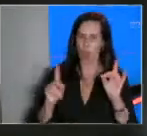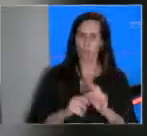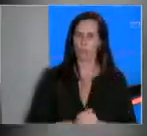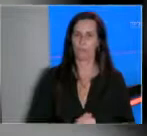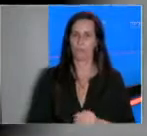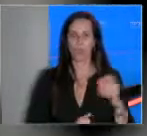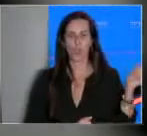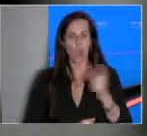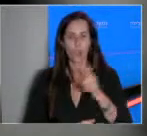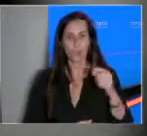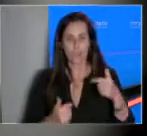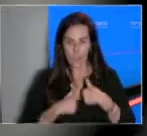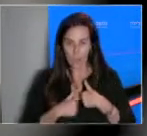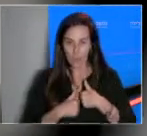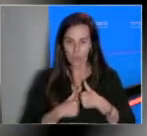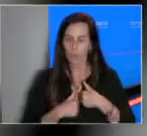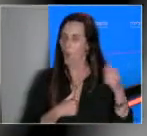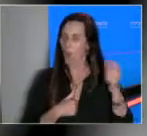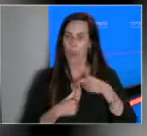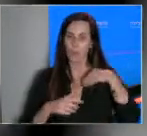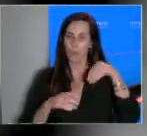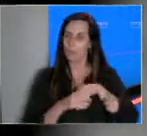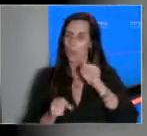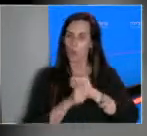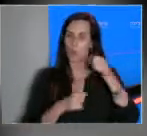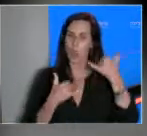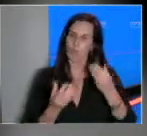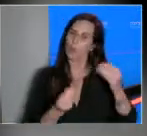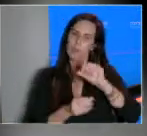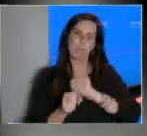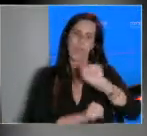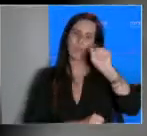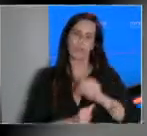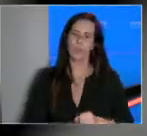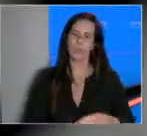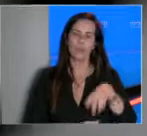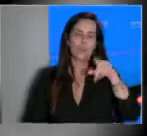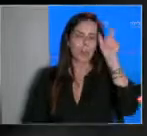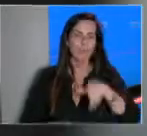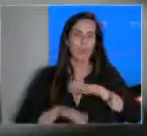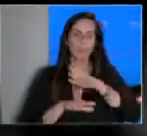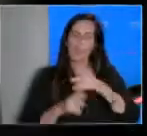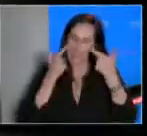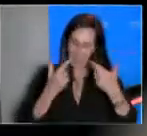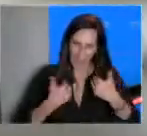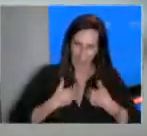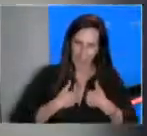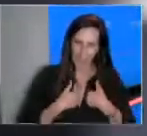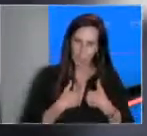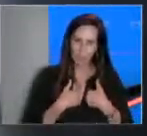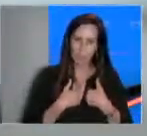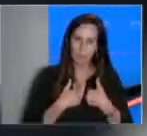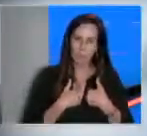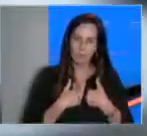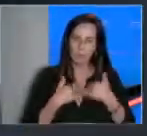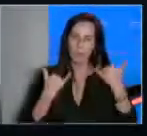ממש לא. אנחנו בתוך תלונה עכשיו, אנחנו נוסיף את זה לתלונה. יש שם בן אדם ולחוקח עלינו?